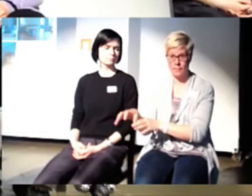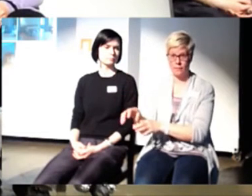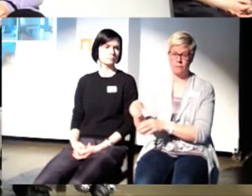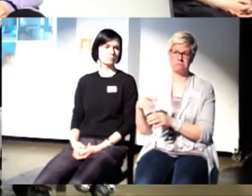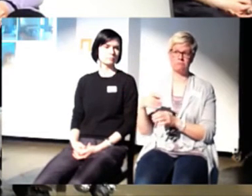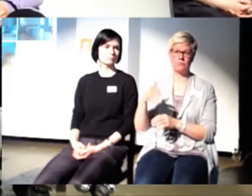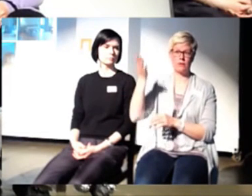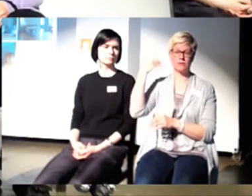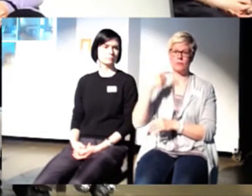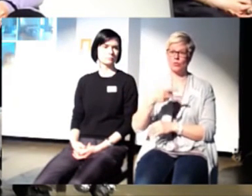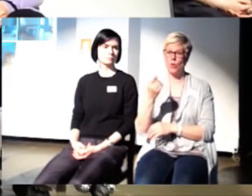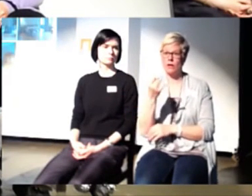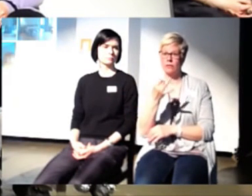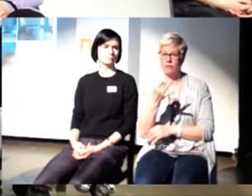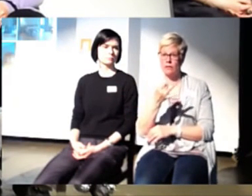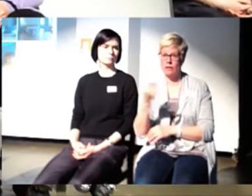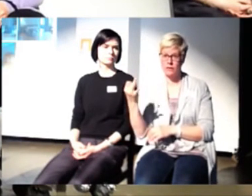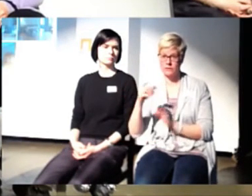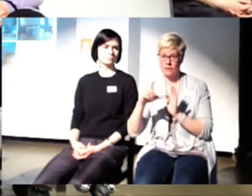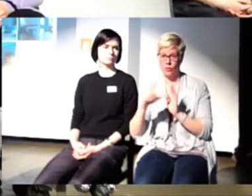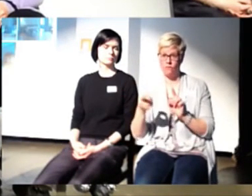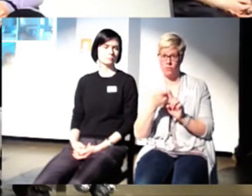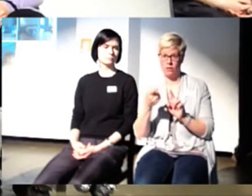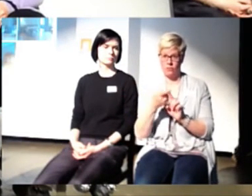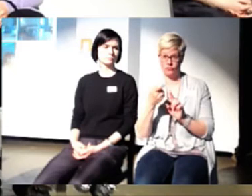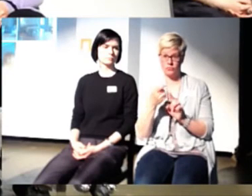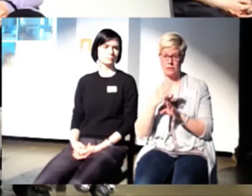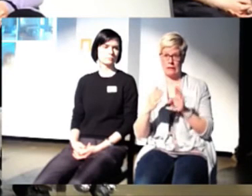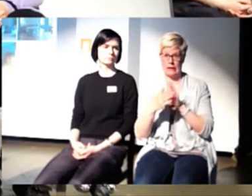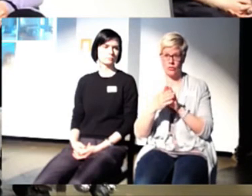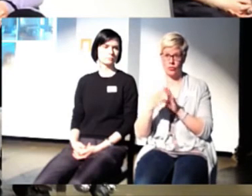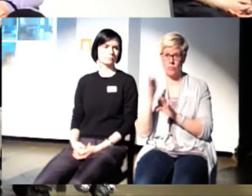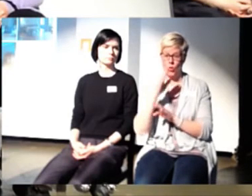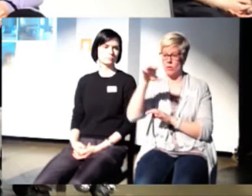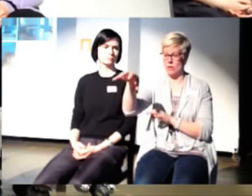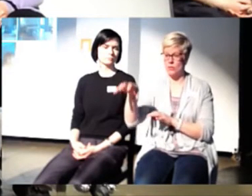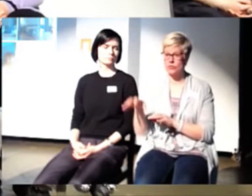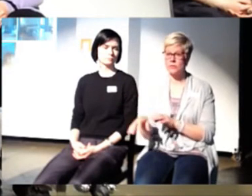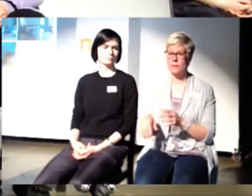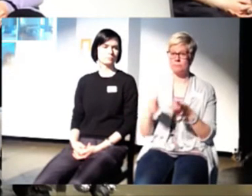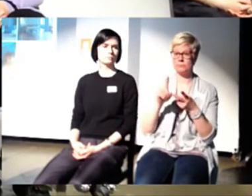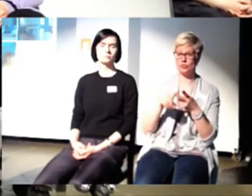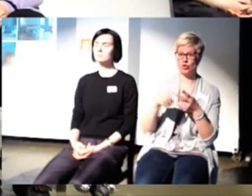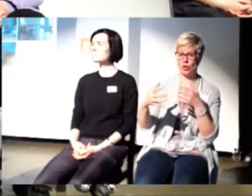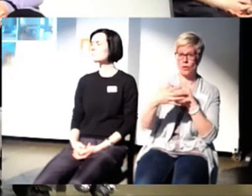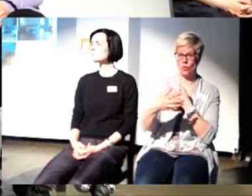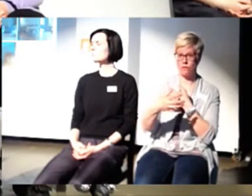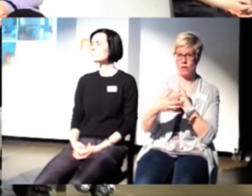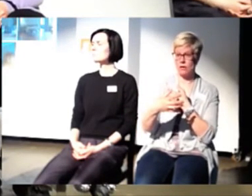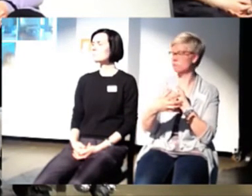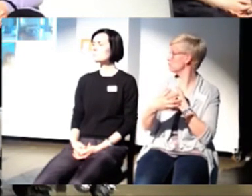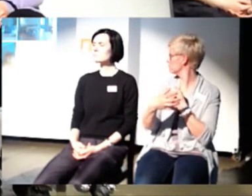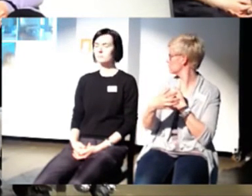1800-luvun alusta. Ja toisessa kuvassa, mitä tässä on